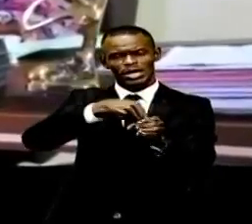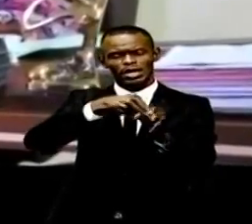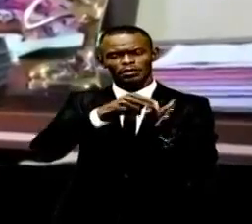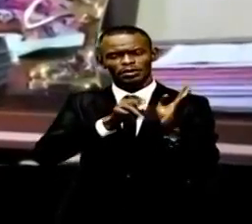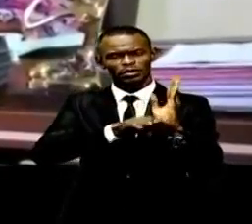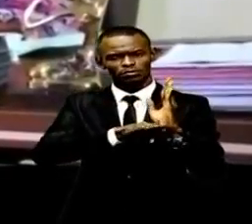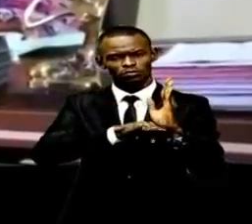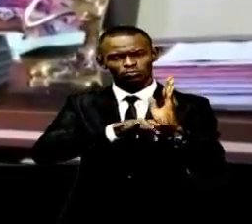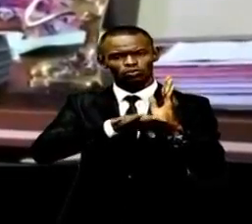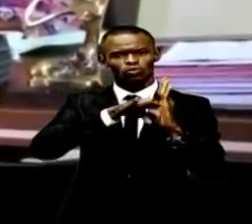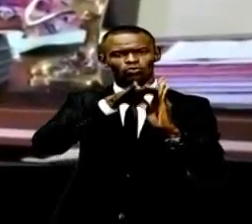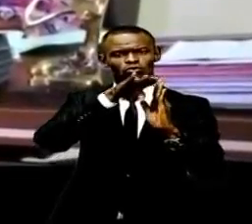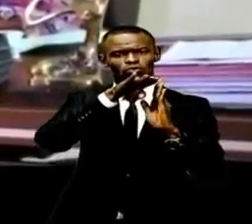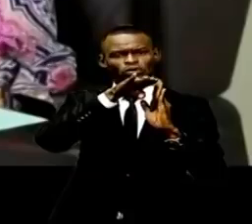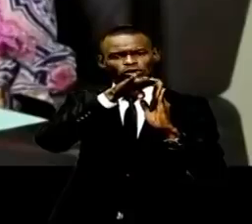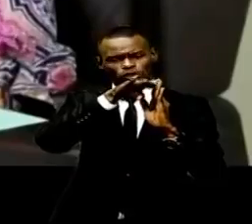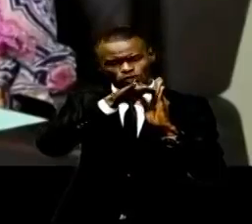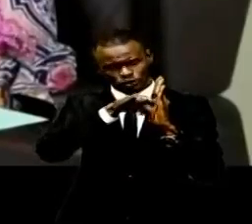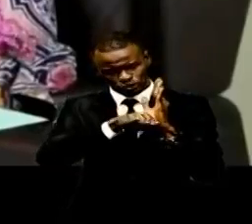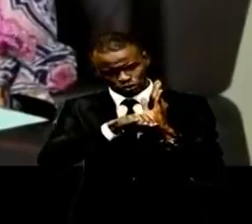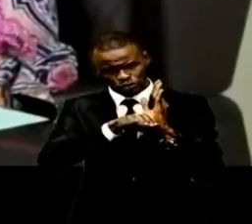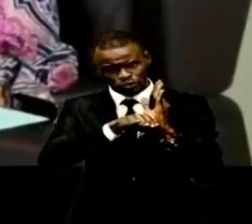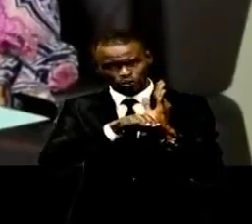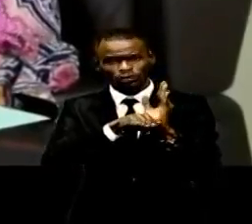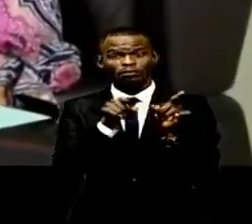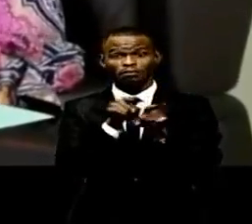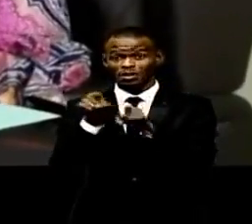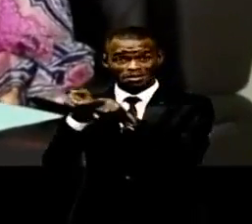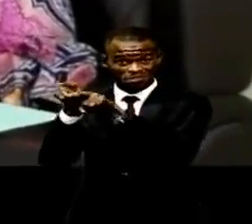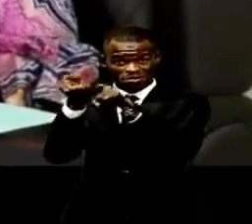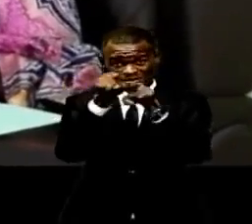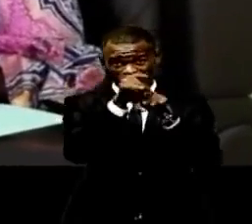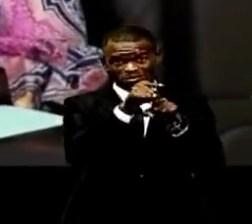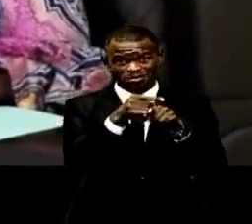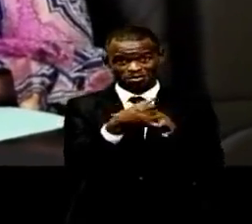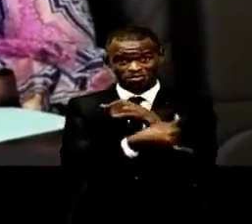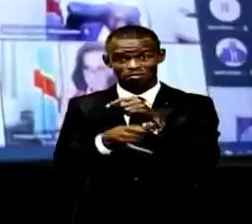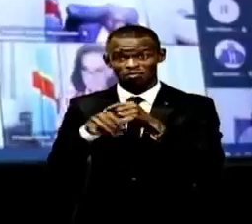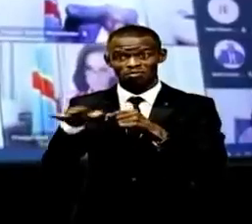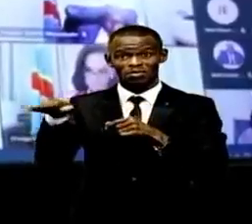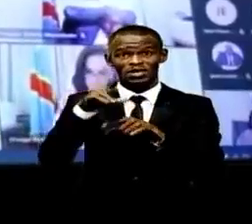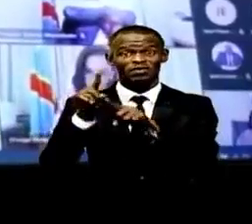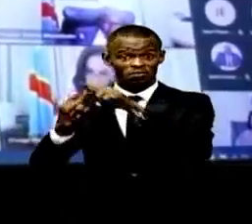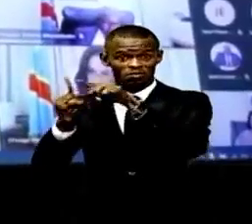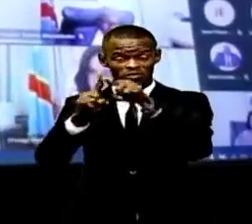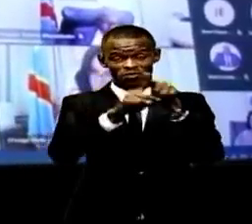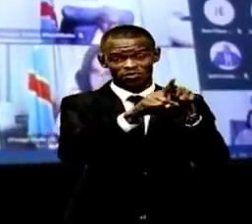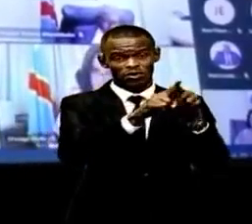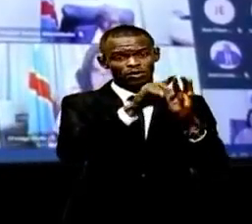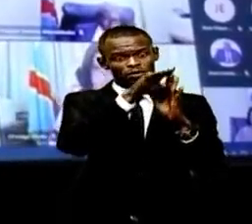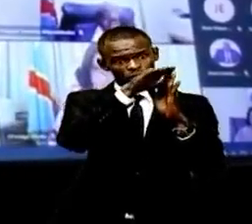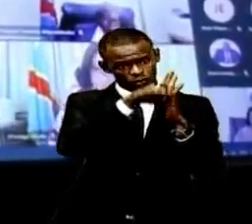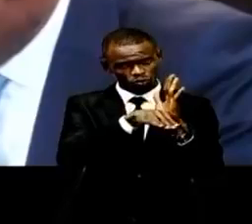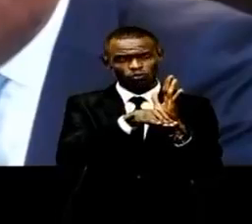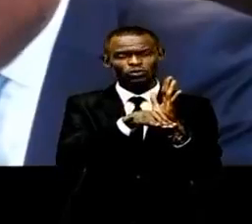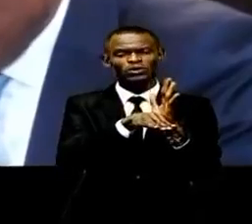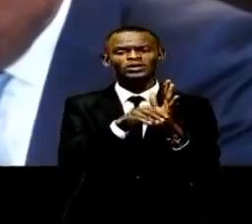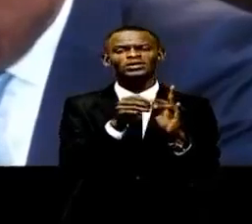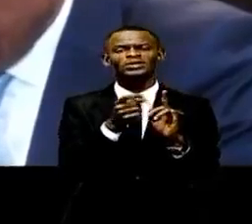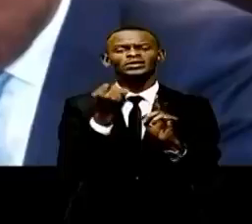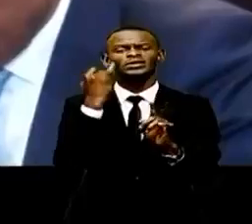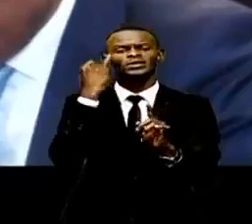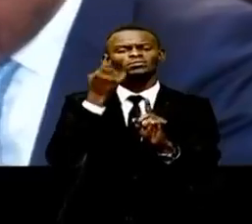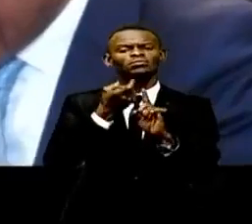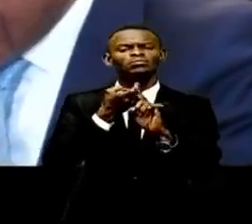comme d'autres pays à la pénurie de produits pétroliers conséquence de la guerre en Ukraine. Il a été complété par le ministre